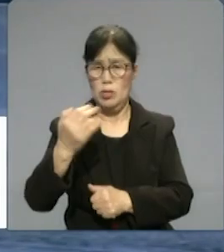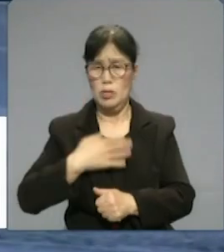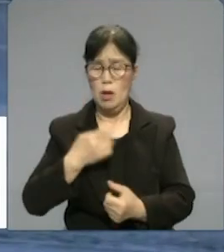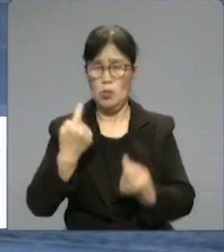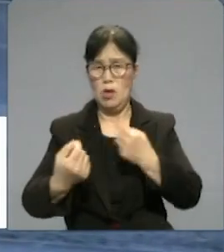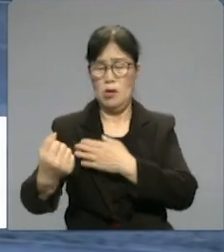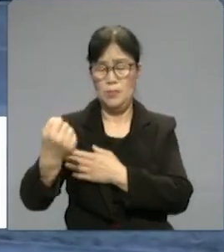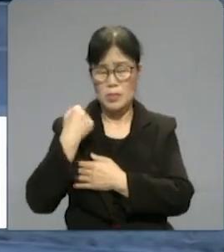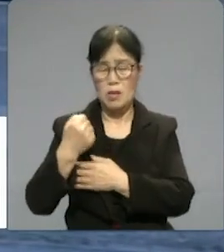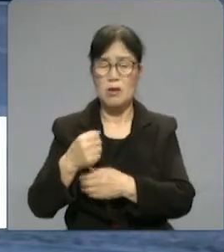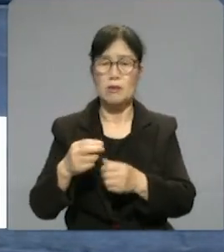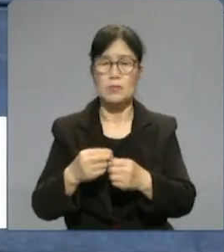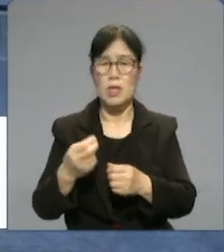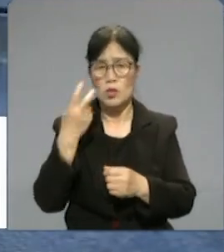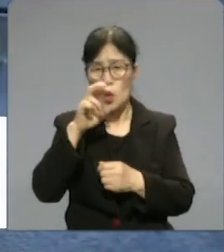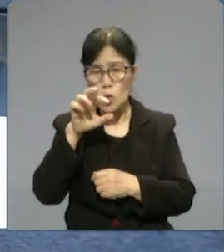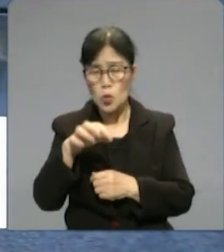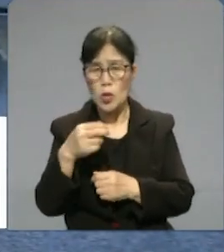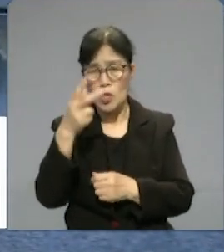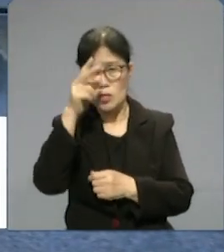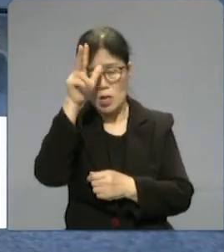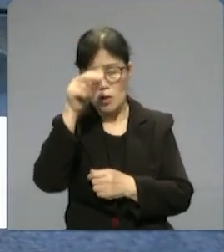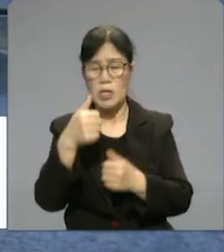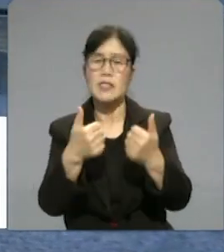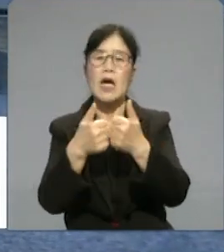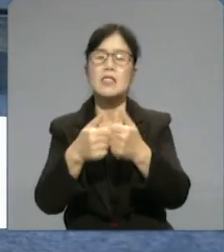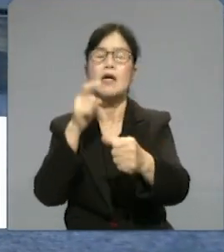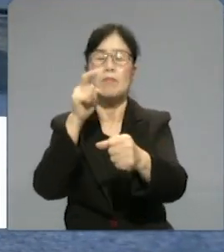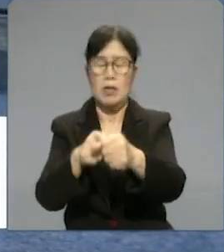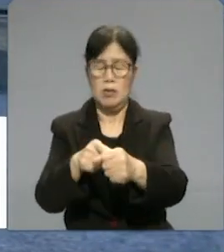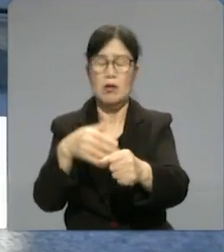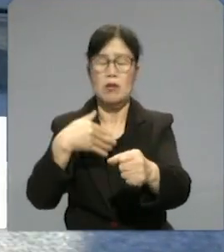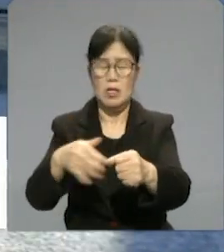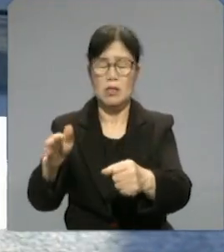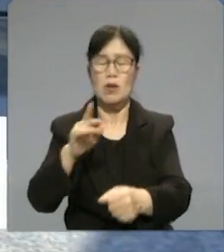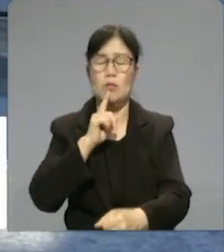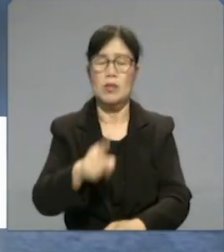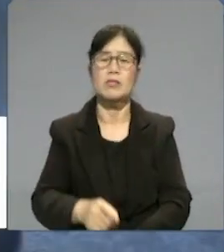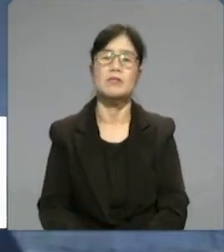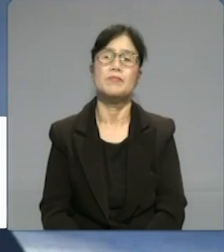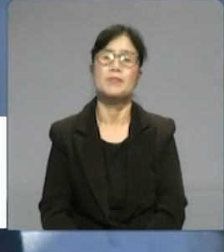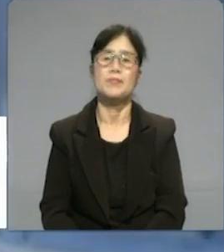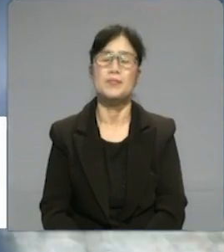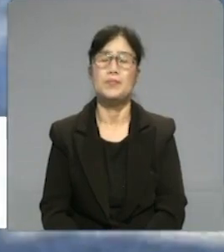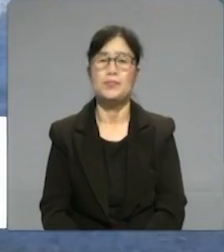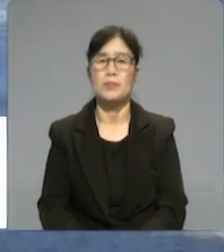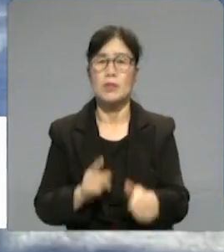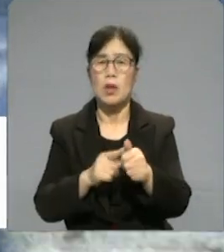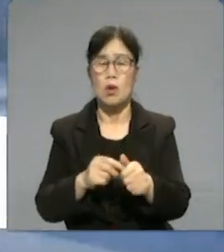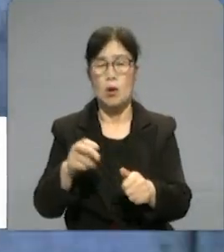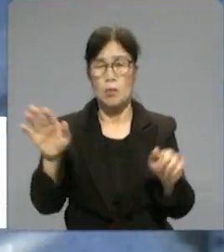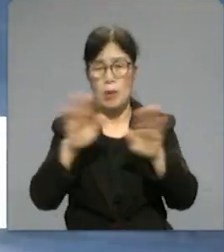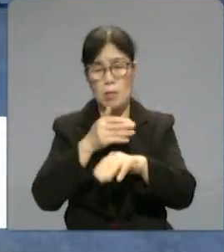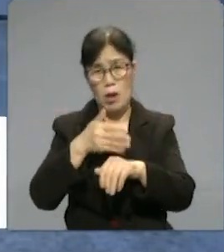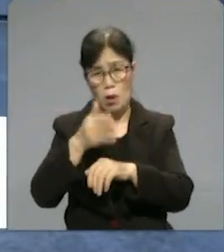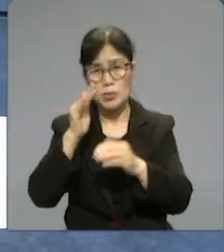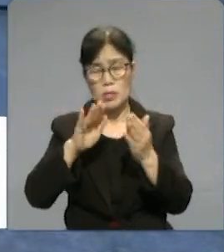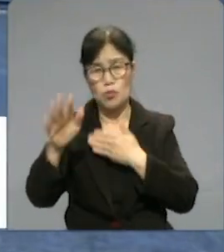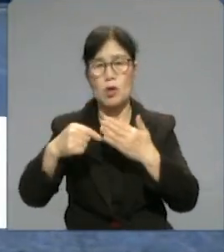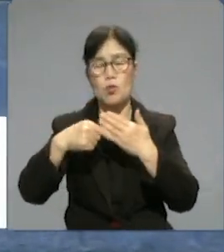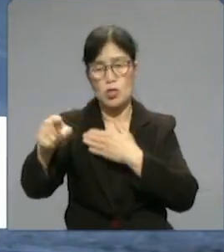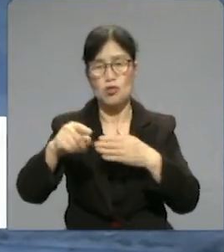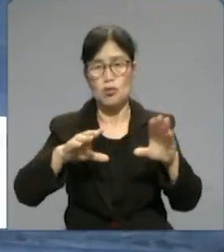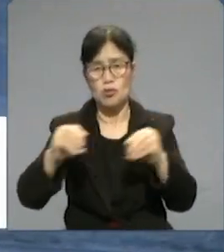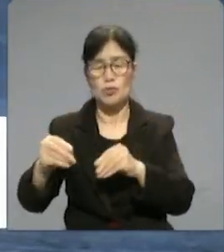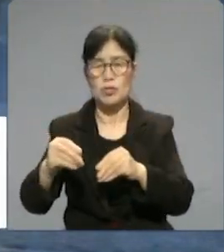세다며 초소에 있는 경찰관에게 상담하러 간 것이라고 말했습니다 조두순은 오후 9시 이후에 외출